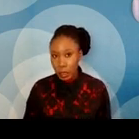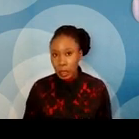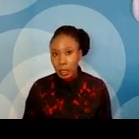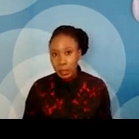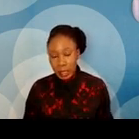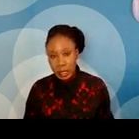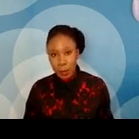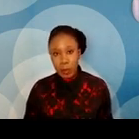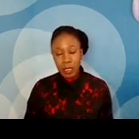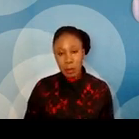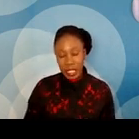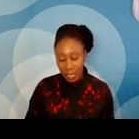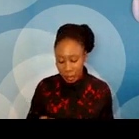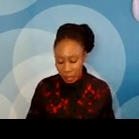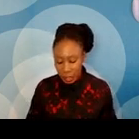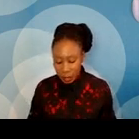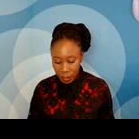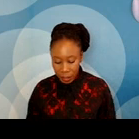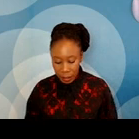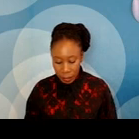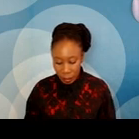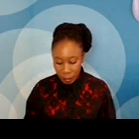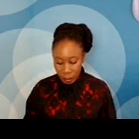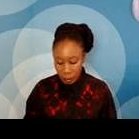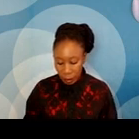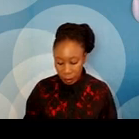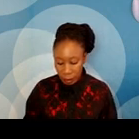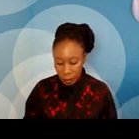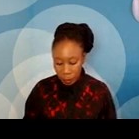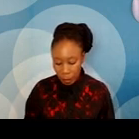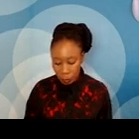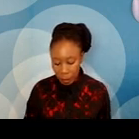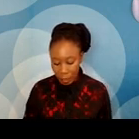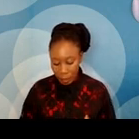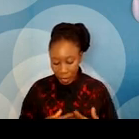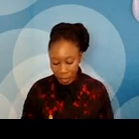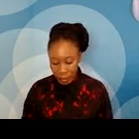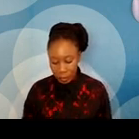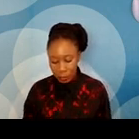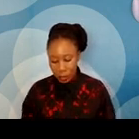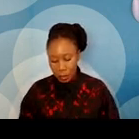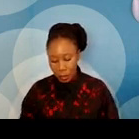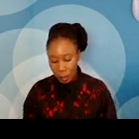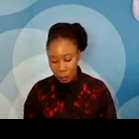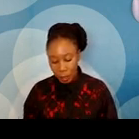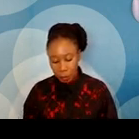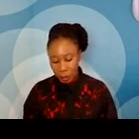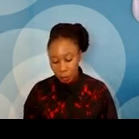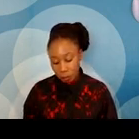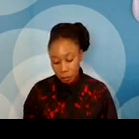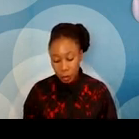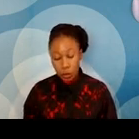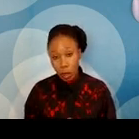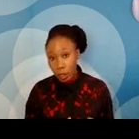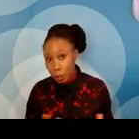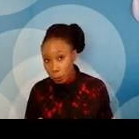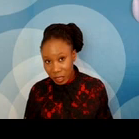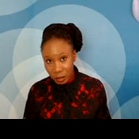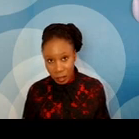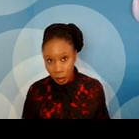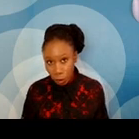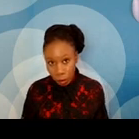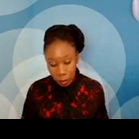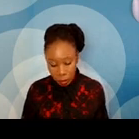ålder. Till exempel att man kan skriva i, till exempel att man kan aktivt nämna att man